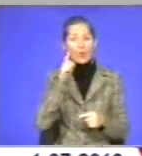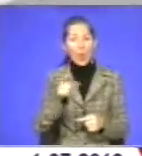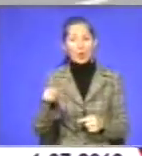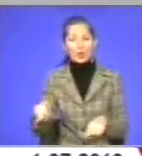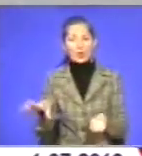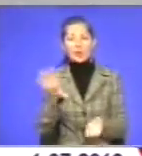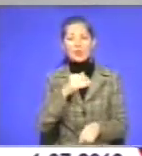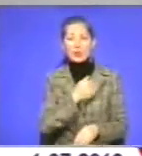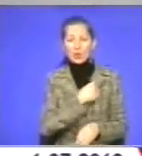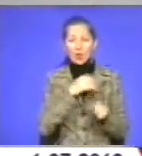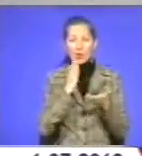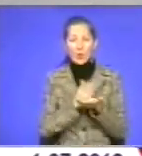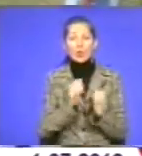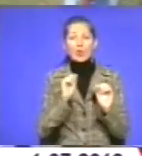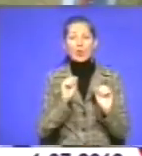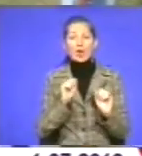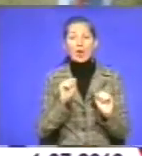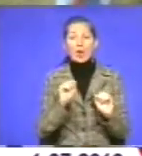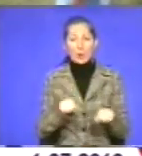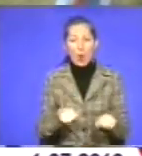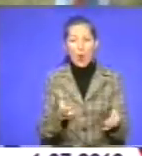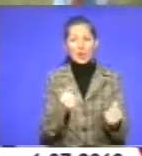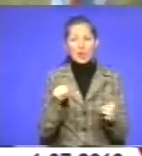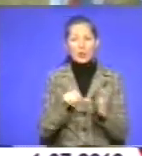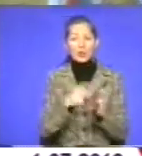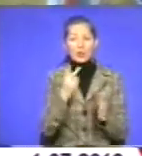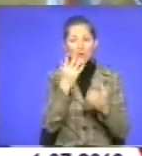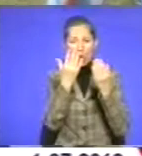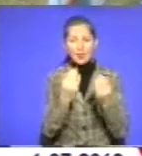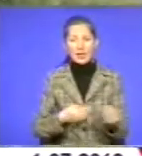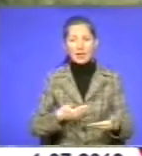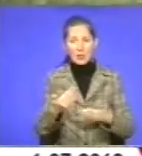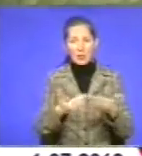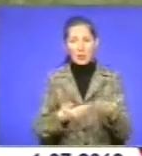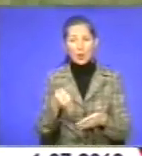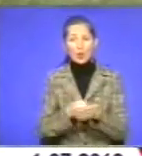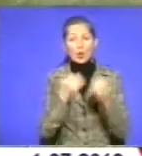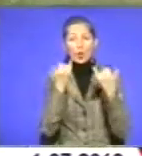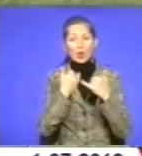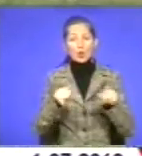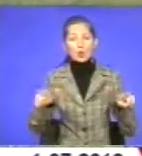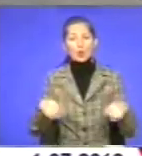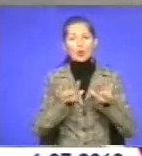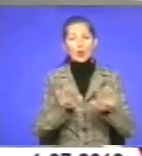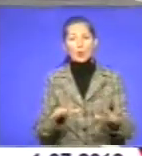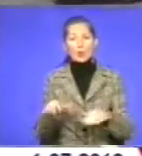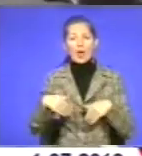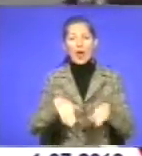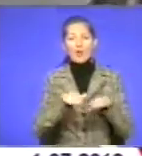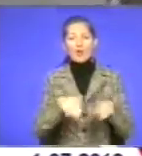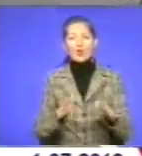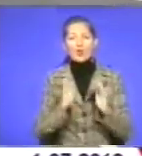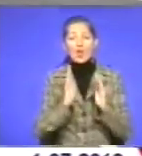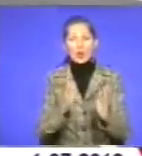матимуть змогу взяти участь у дводенному пішому поході до чудотворного місця. Вирушить колона у п'ятницю 12 липня